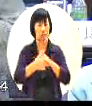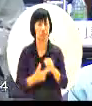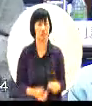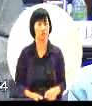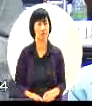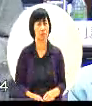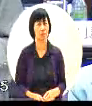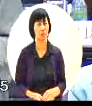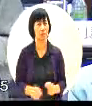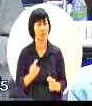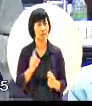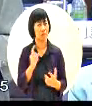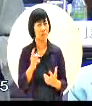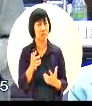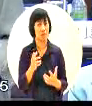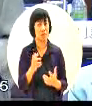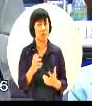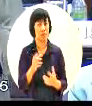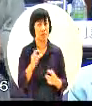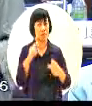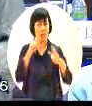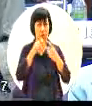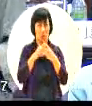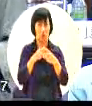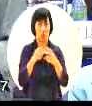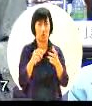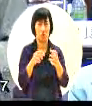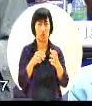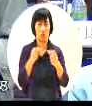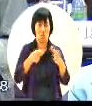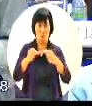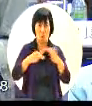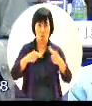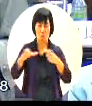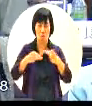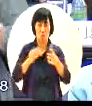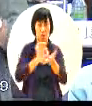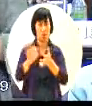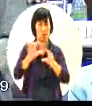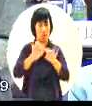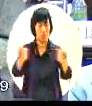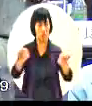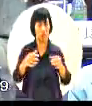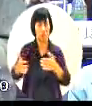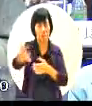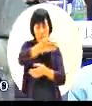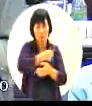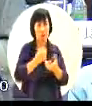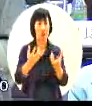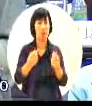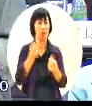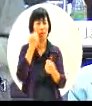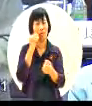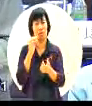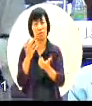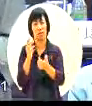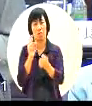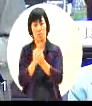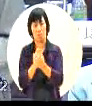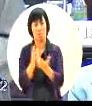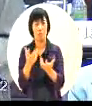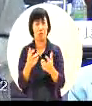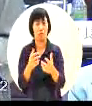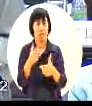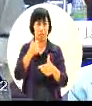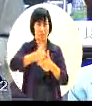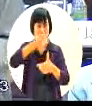学校用地、公园用地啊，无共征收等等啊，这个部分都市发展局伊即摆